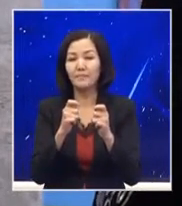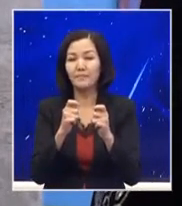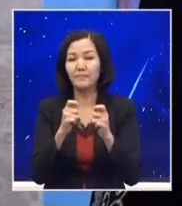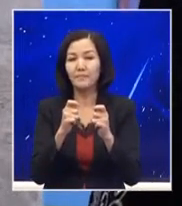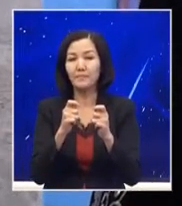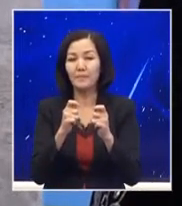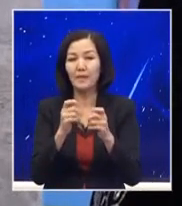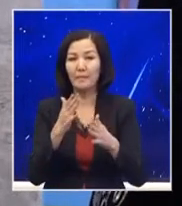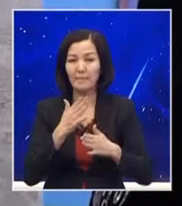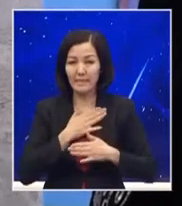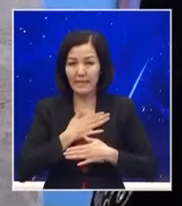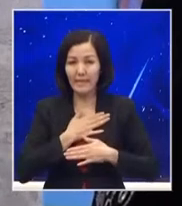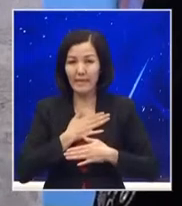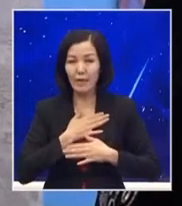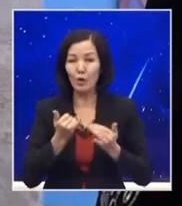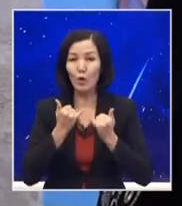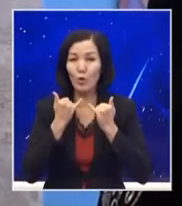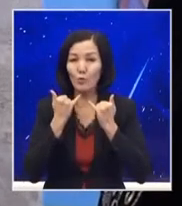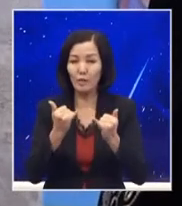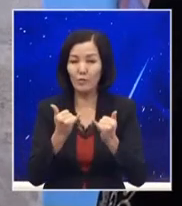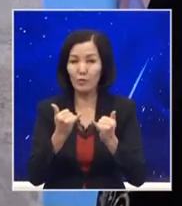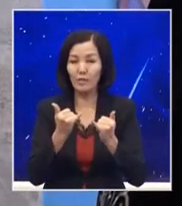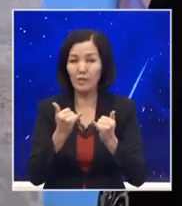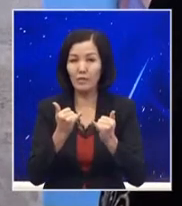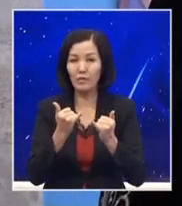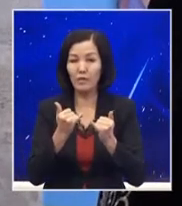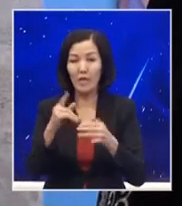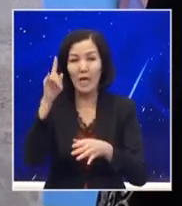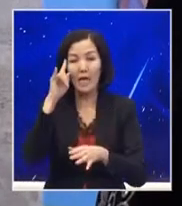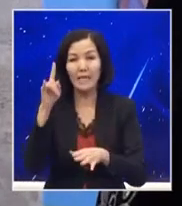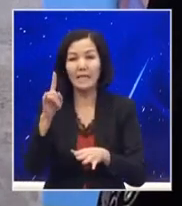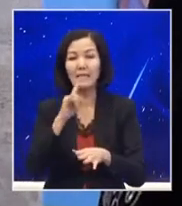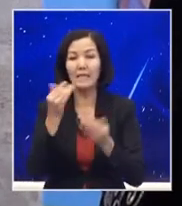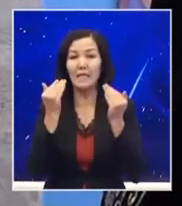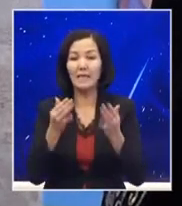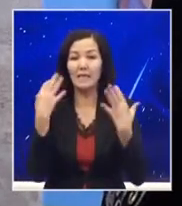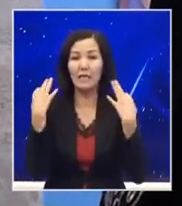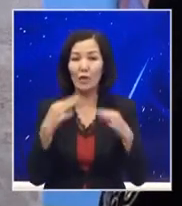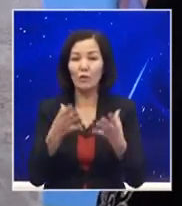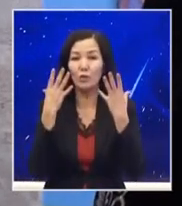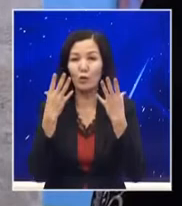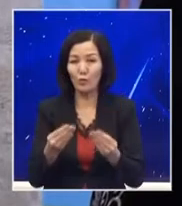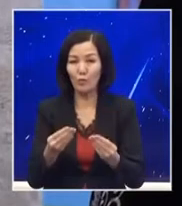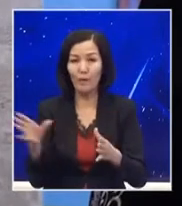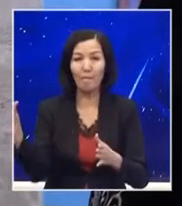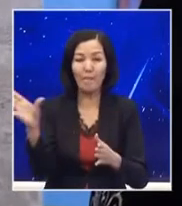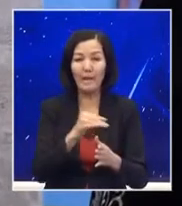бағалап, біздерге осындай құрмет көрсеткен үшін Қазақстанның қазіргі тәуелсіздік күніменен